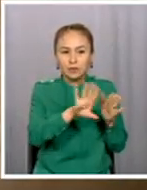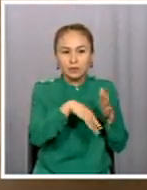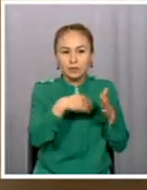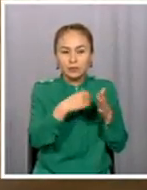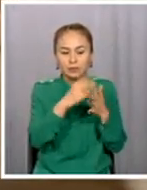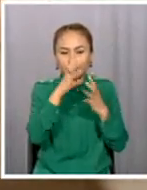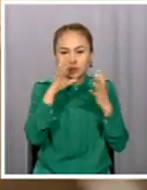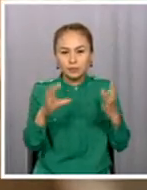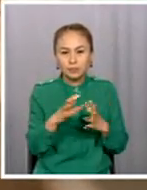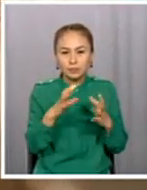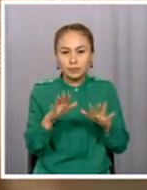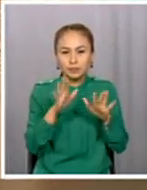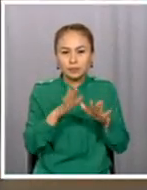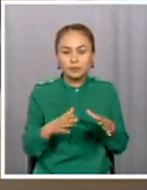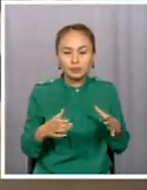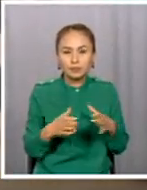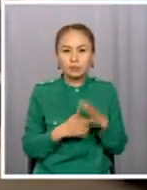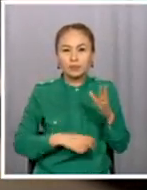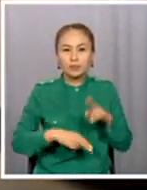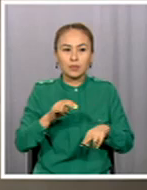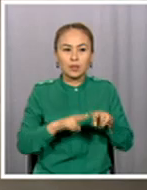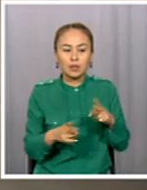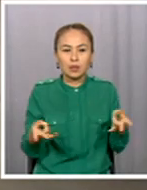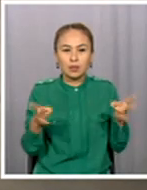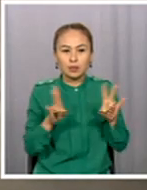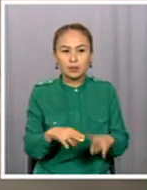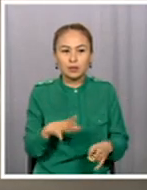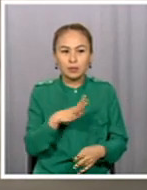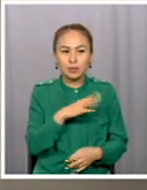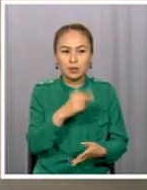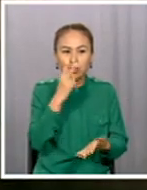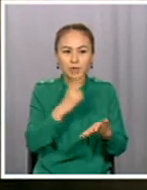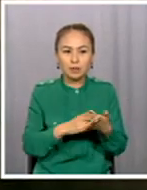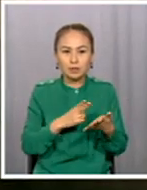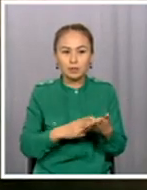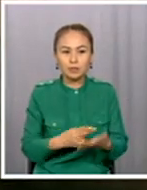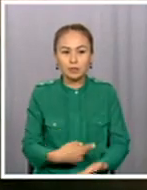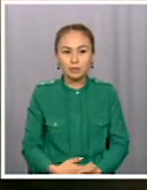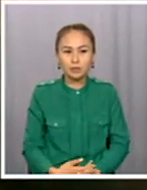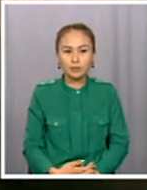сақталған қабырғадағы құрылыс ағаштарының қалдықтары растап тұрғандай.